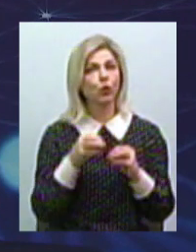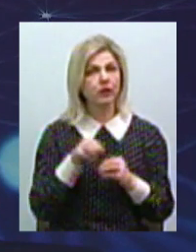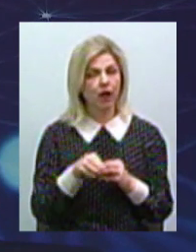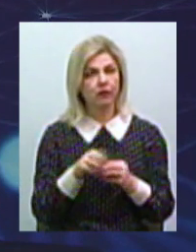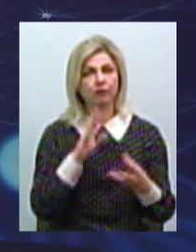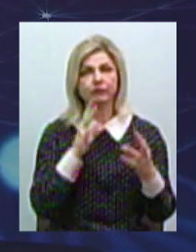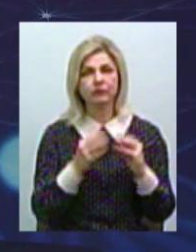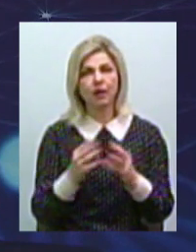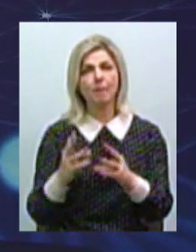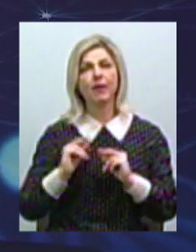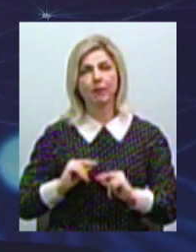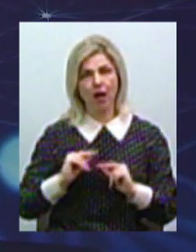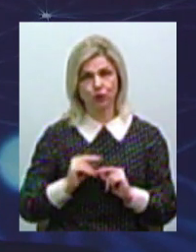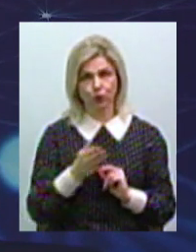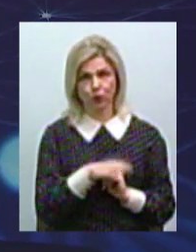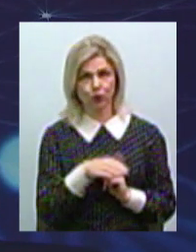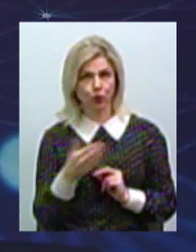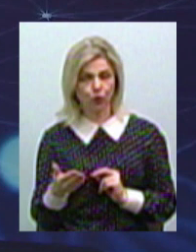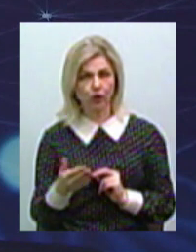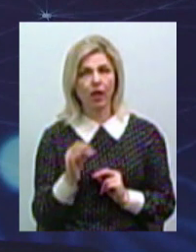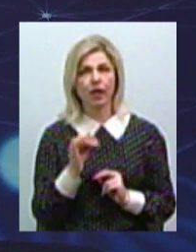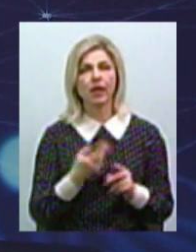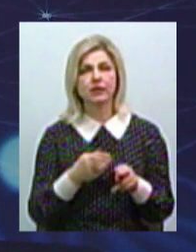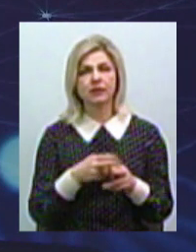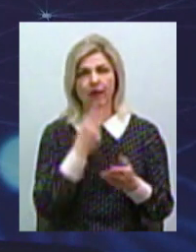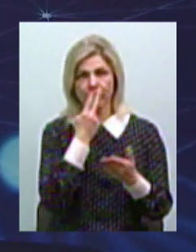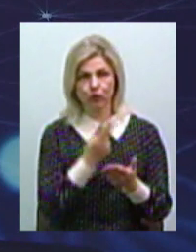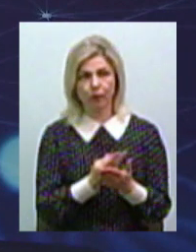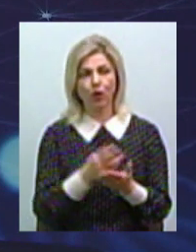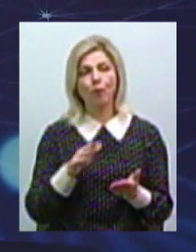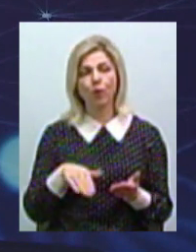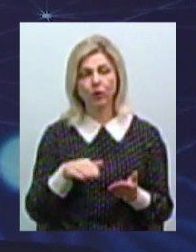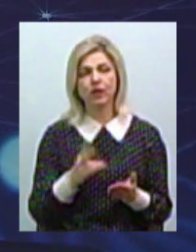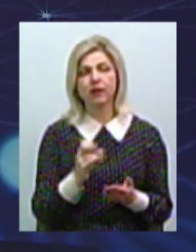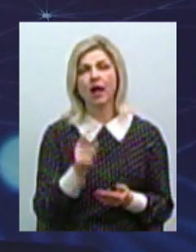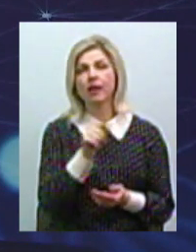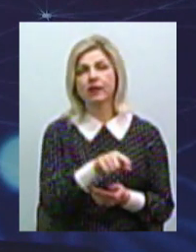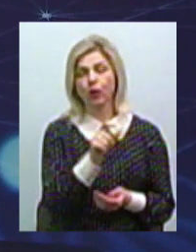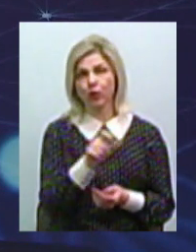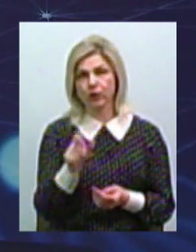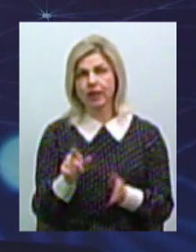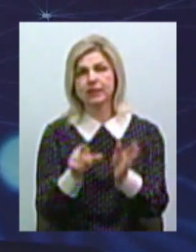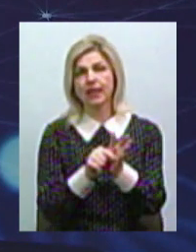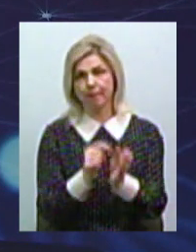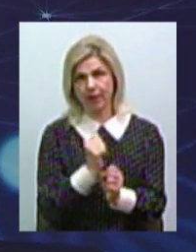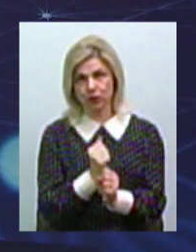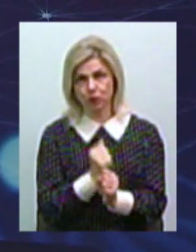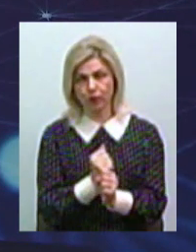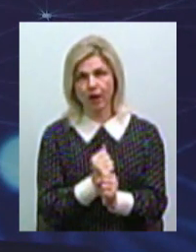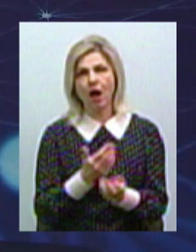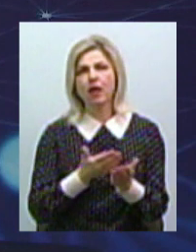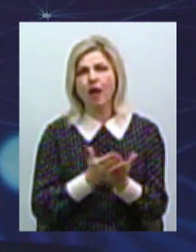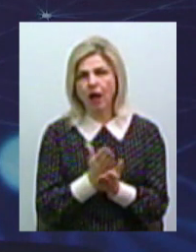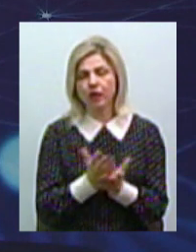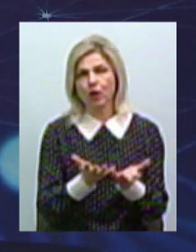налагоджуємо співпрацю один за одним. І, як правило, дійсно це відображається потім на тих особах, з якими ми працюємо. Тобто вони якісніше